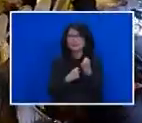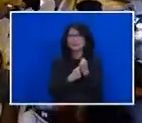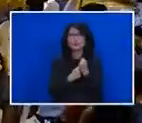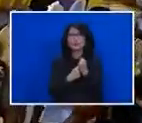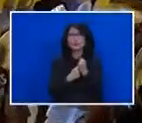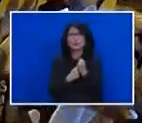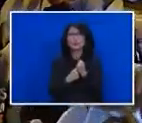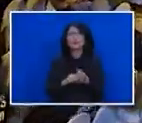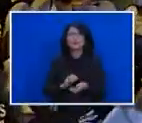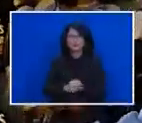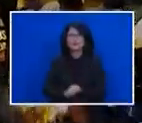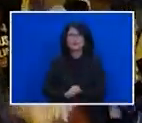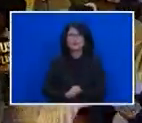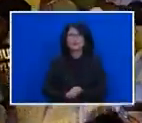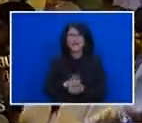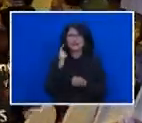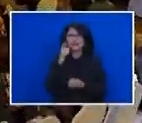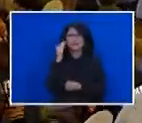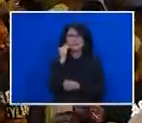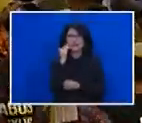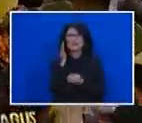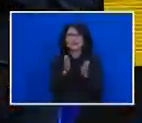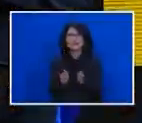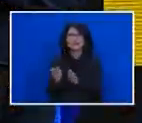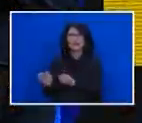yakinuruhenduk hingga selesai menjaga ketertiban bersama baik